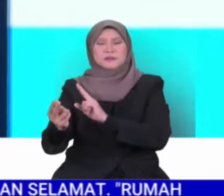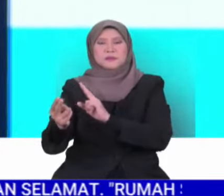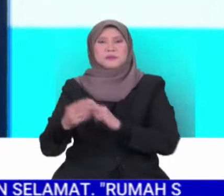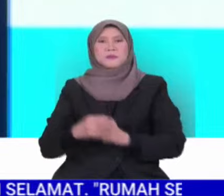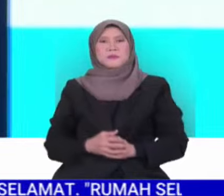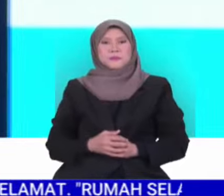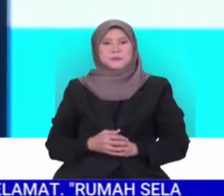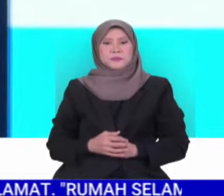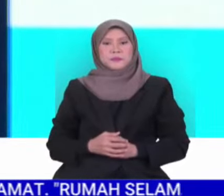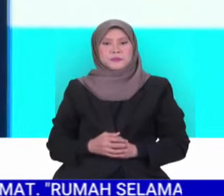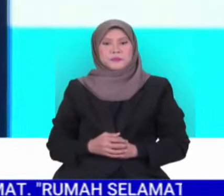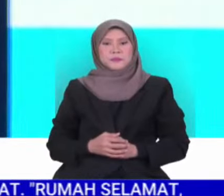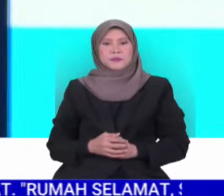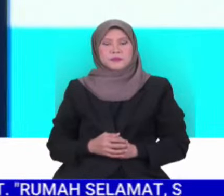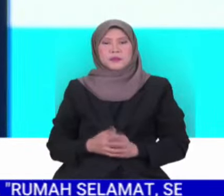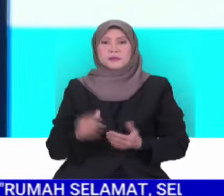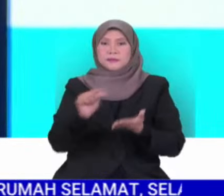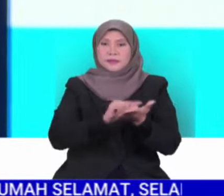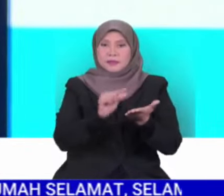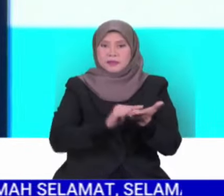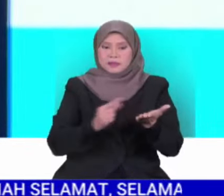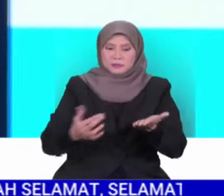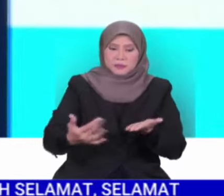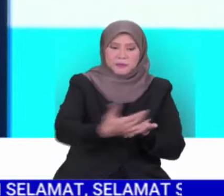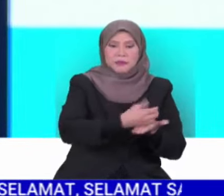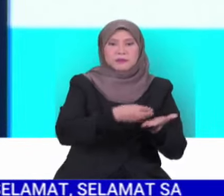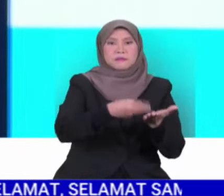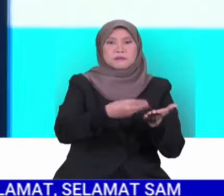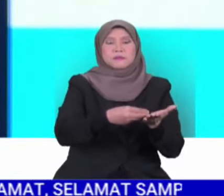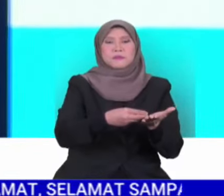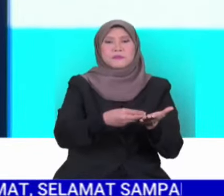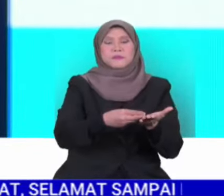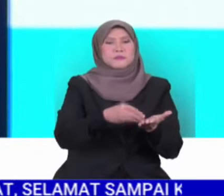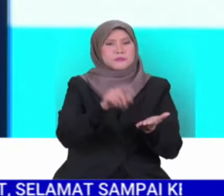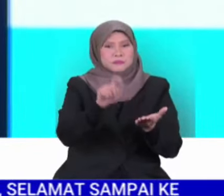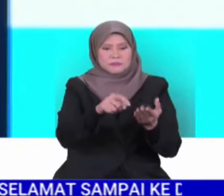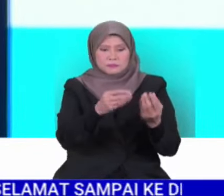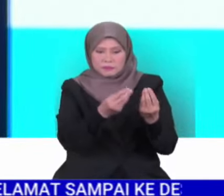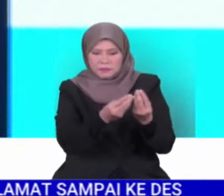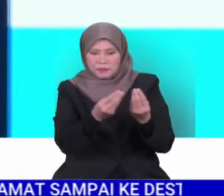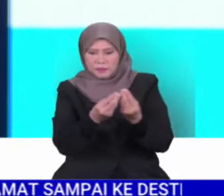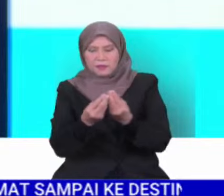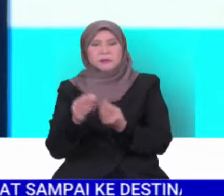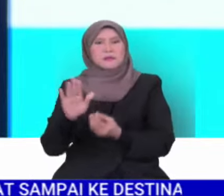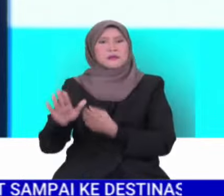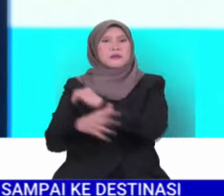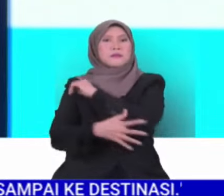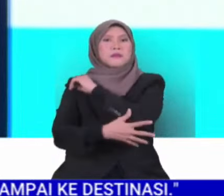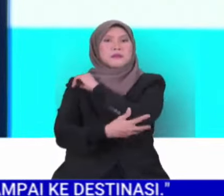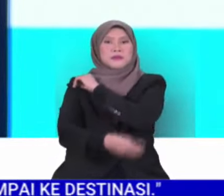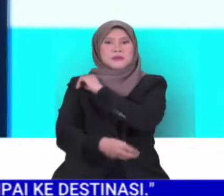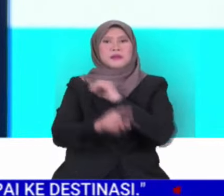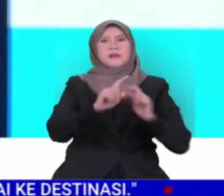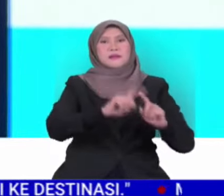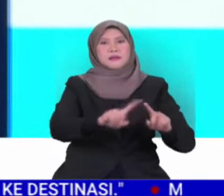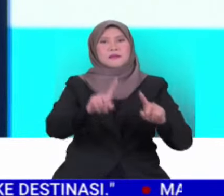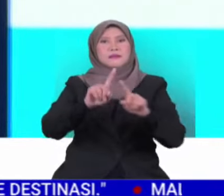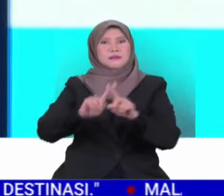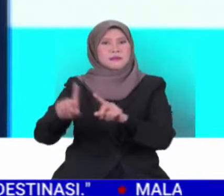daripada pendapatan, ialah diberi ukuran kemiskinan